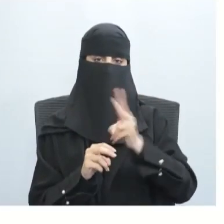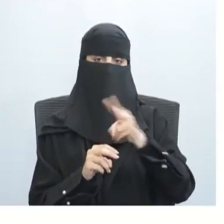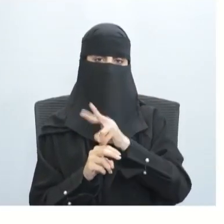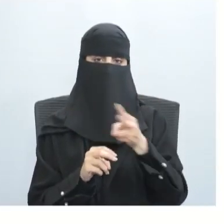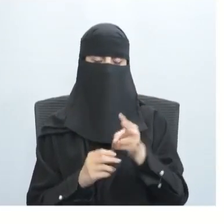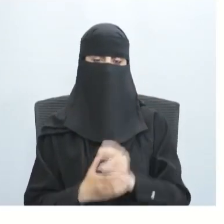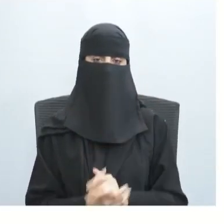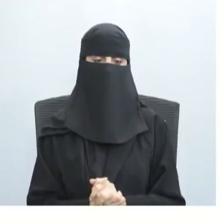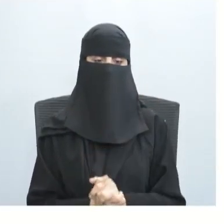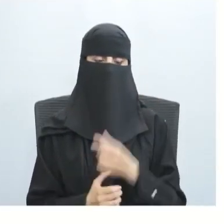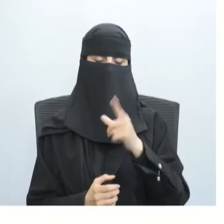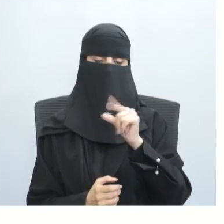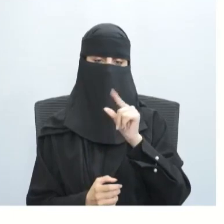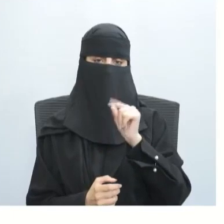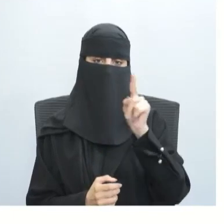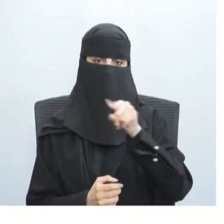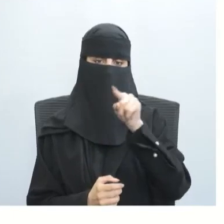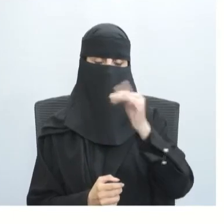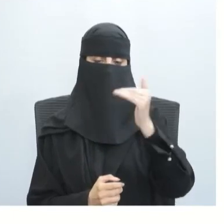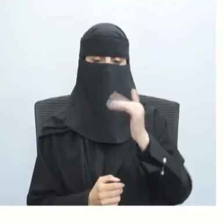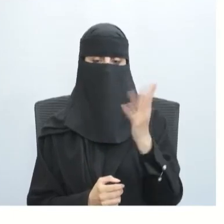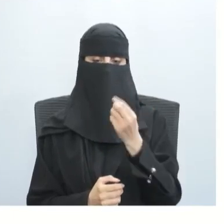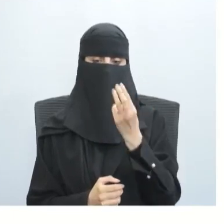احسنت الاجابه ايضا خاطئه